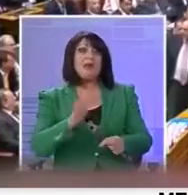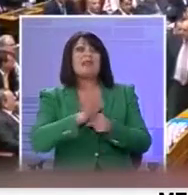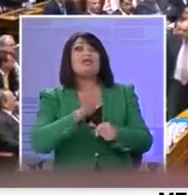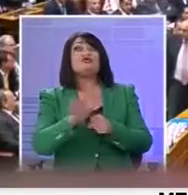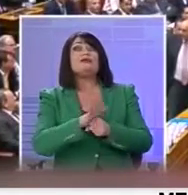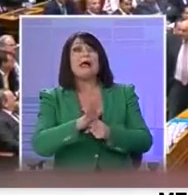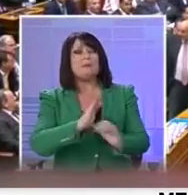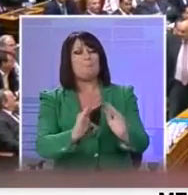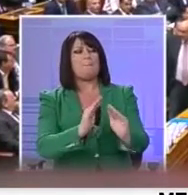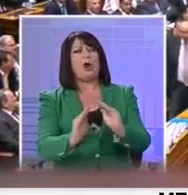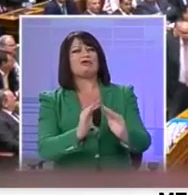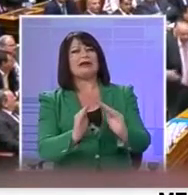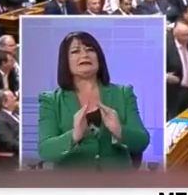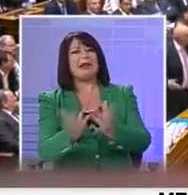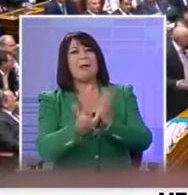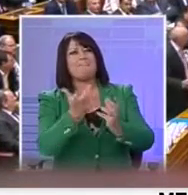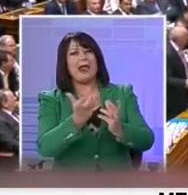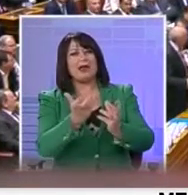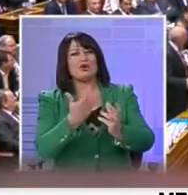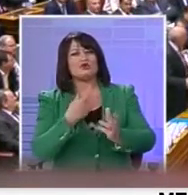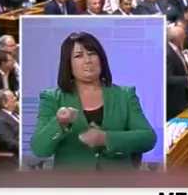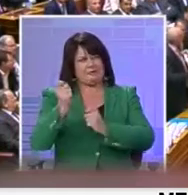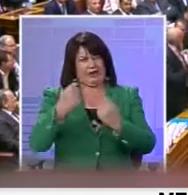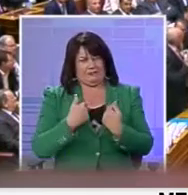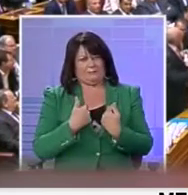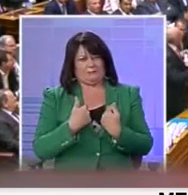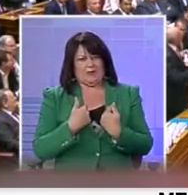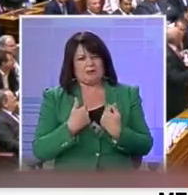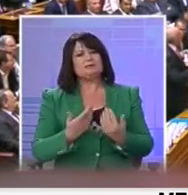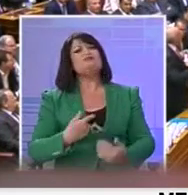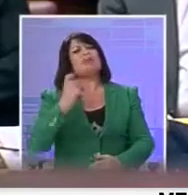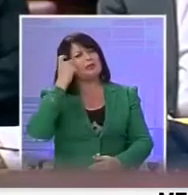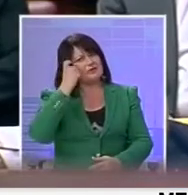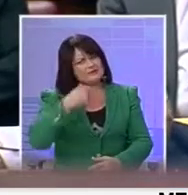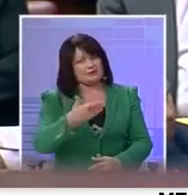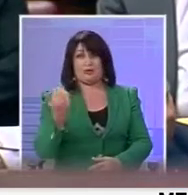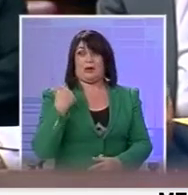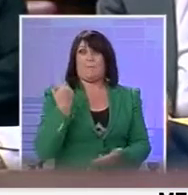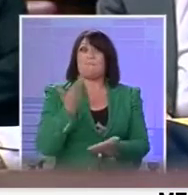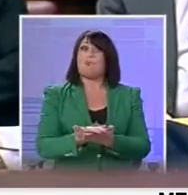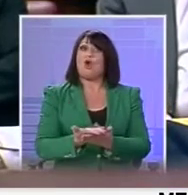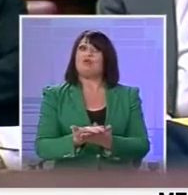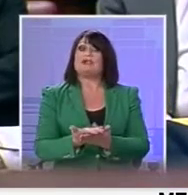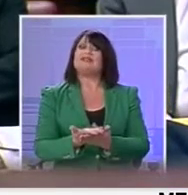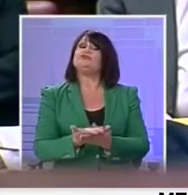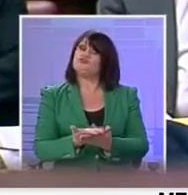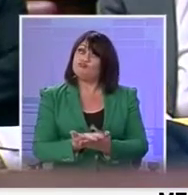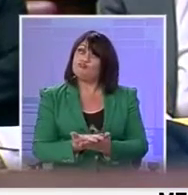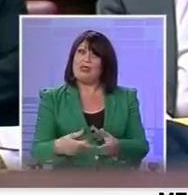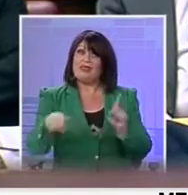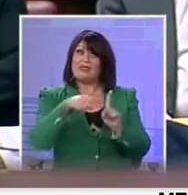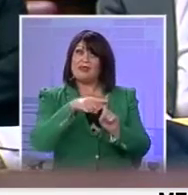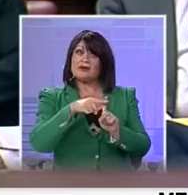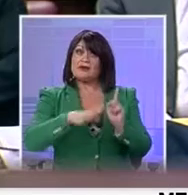15 ημέρες μετά τις εκλογές οι μάσκες έπεσαν και τόνισε ότι τίποτα από όσα αναφέρονται στις προγραμματικές δηλώσεις δεν έχουν υποθεί στις